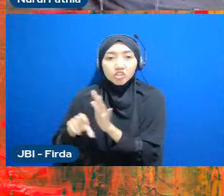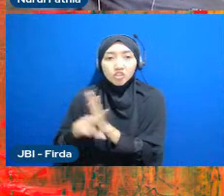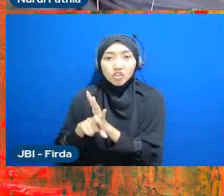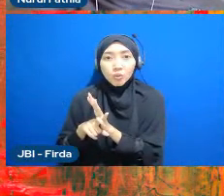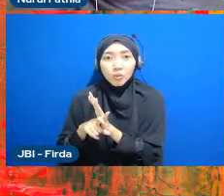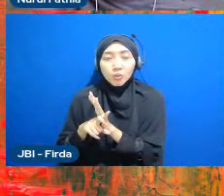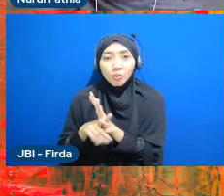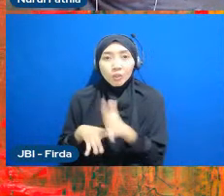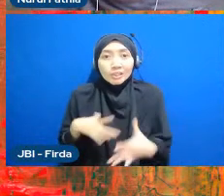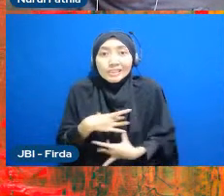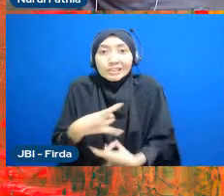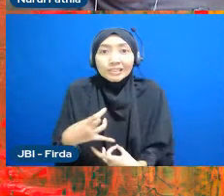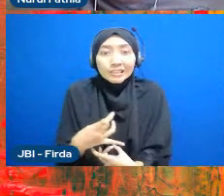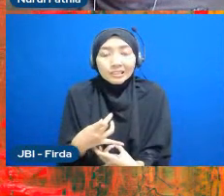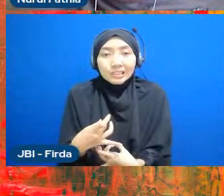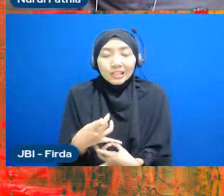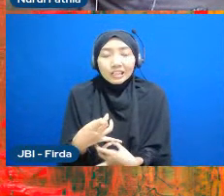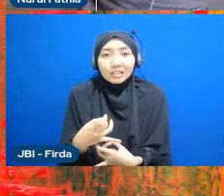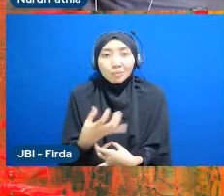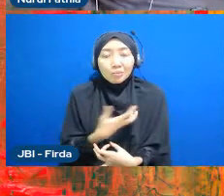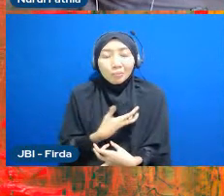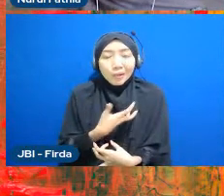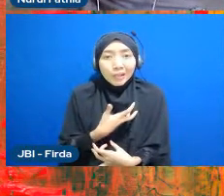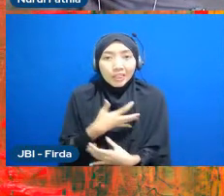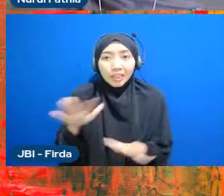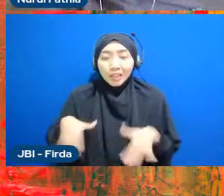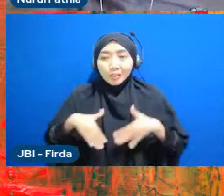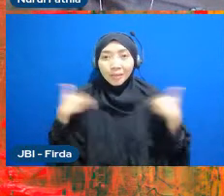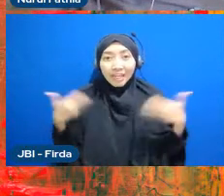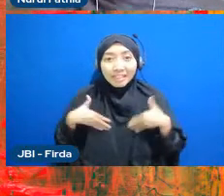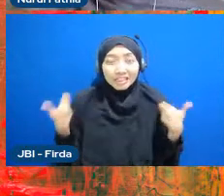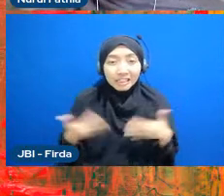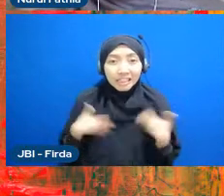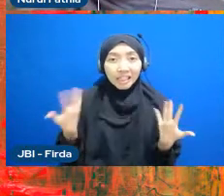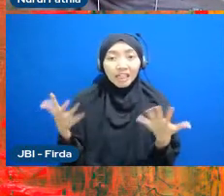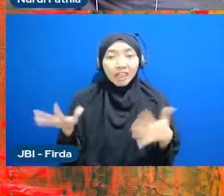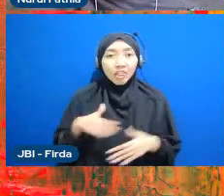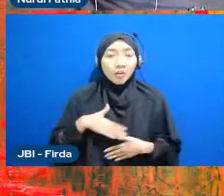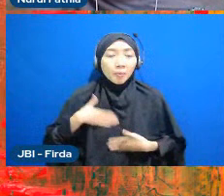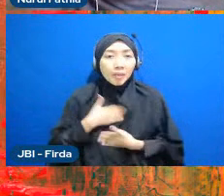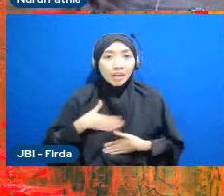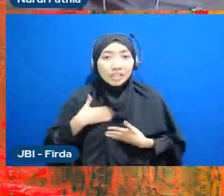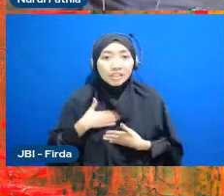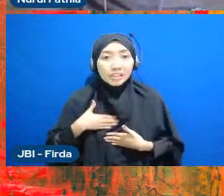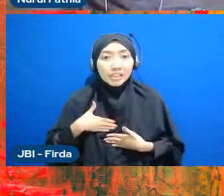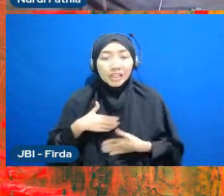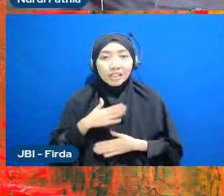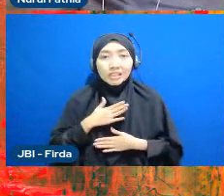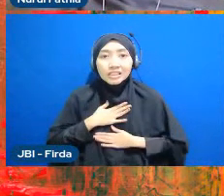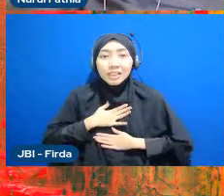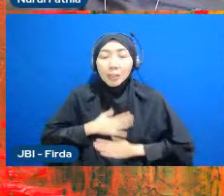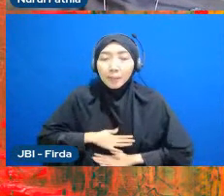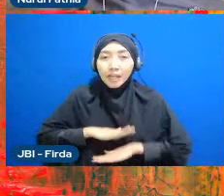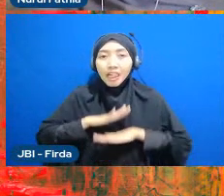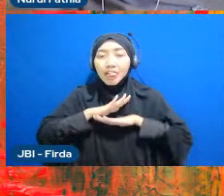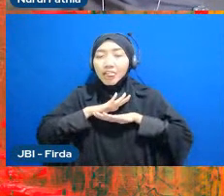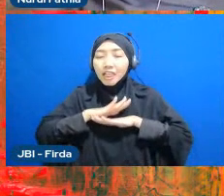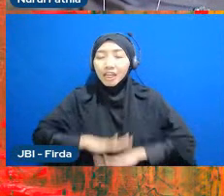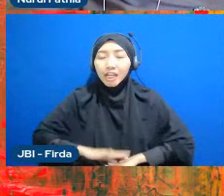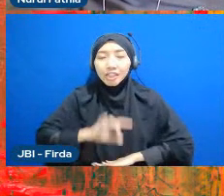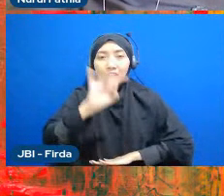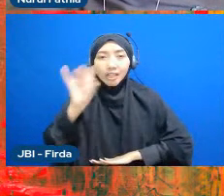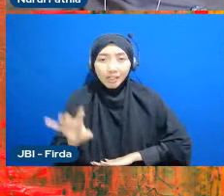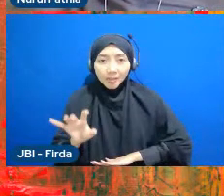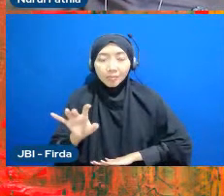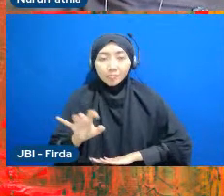antusiasme, kemudian ada kegembiraan, hingga perasaan yang sabar, tenang, dan menarik diri.